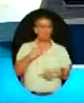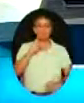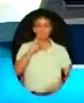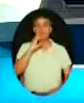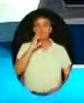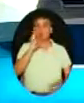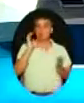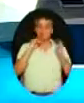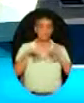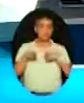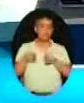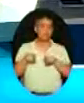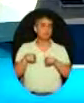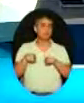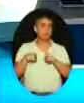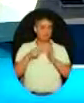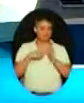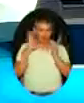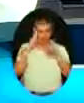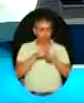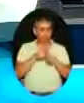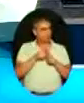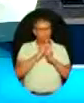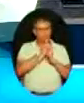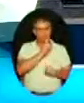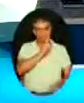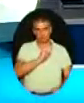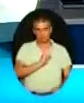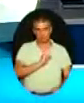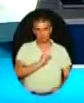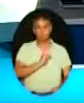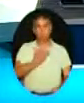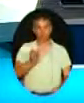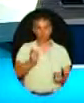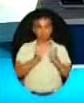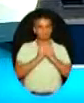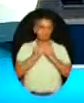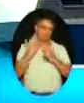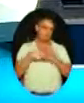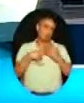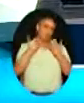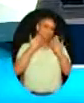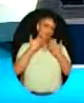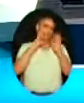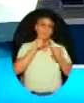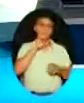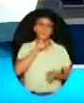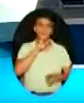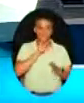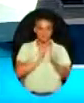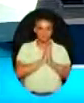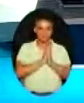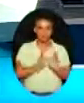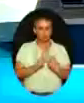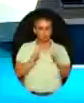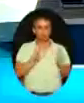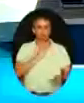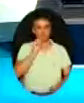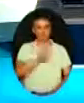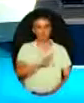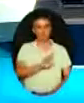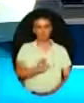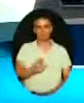כחלון יפיל את הממשלה על הסדרה כזאת? הוא לא יפיל. בקיצור, חברים, תפסיקו לספר לנו מה הבעיות. אנא, פיתרו את הבעיה